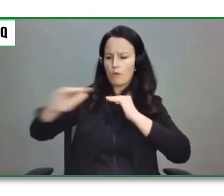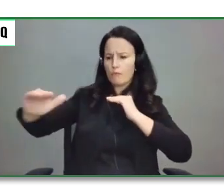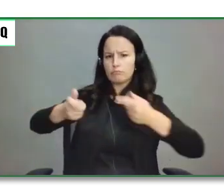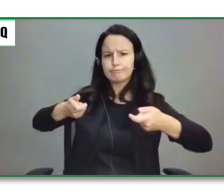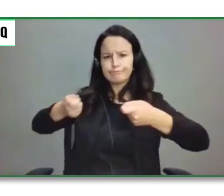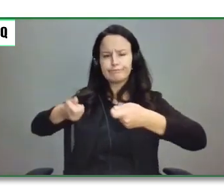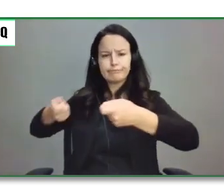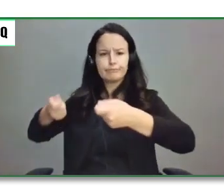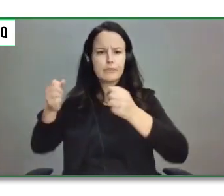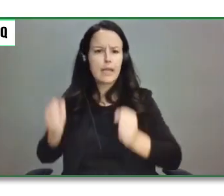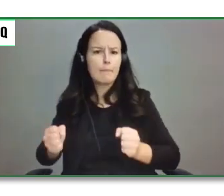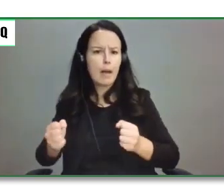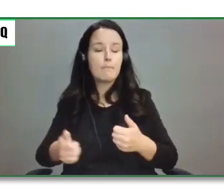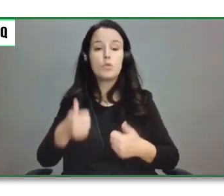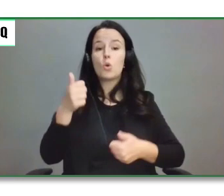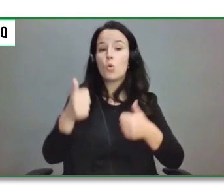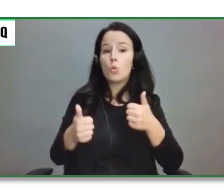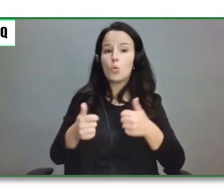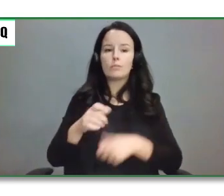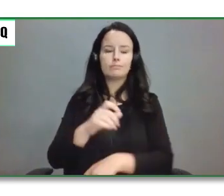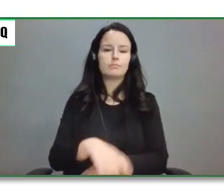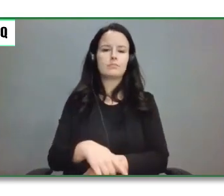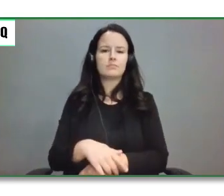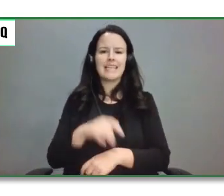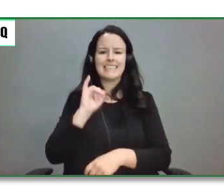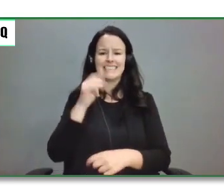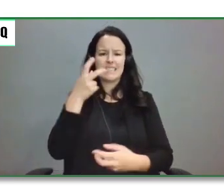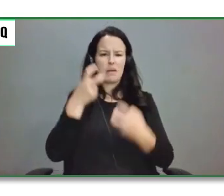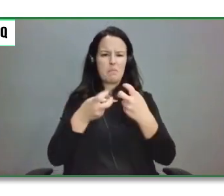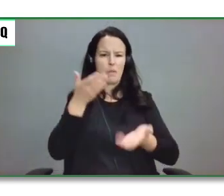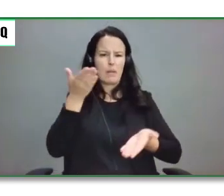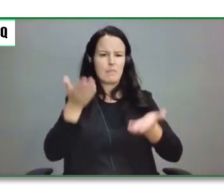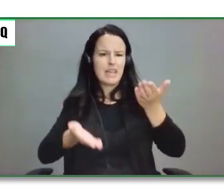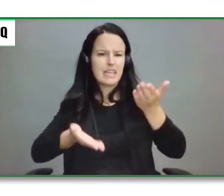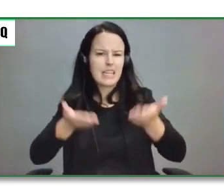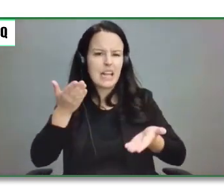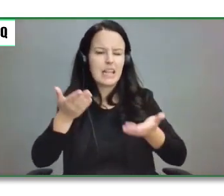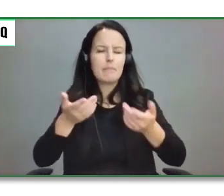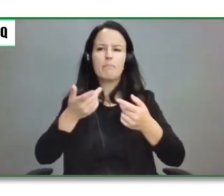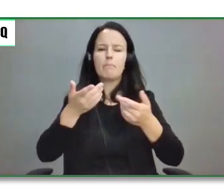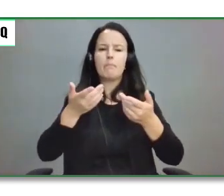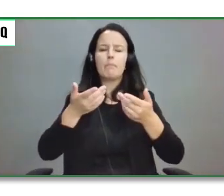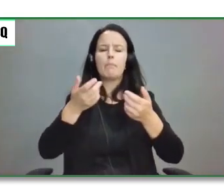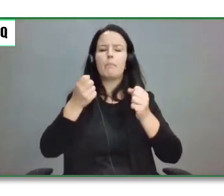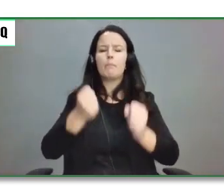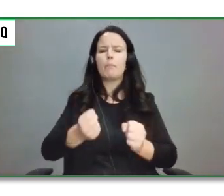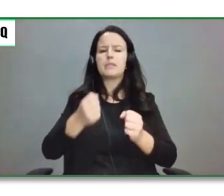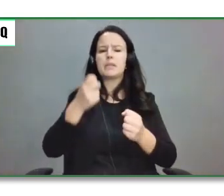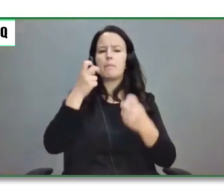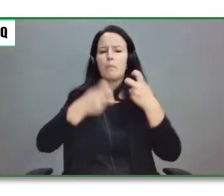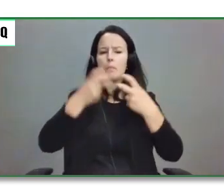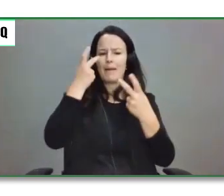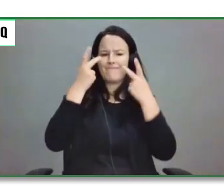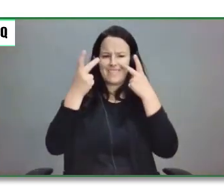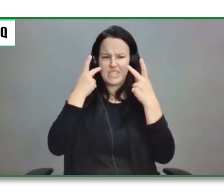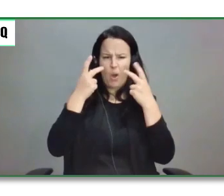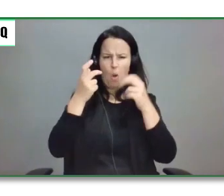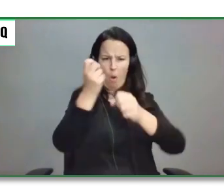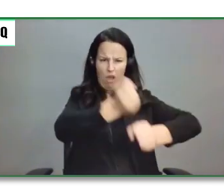Pensez-vous que les personnes ayant des problèmes d'équilibre et une perte de vision peuvent faire du kayak en toute sécurité?